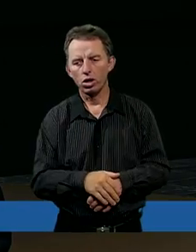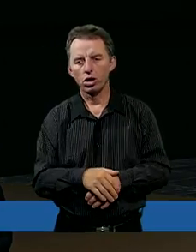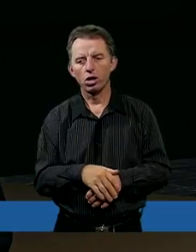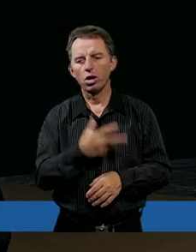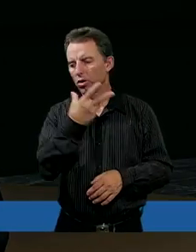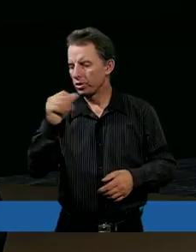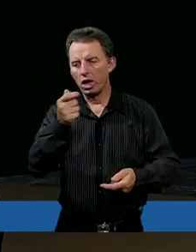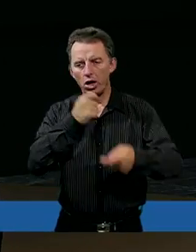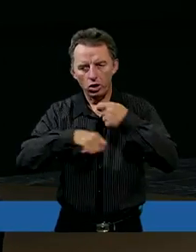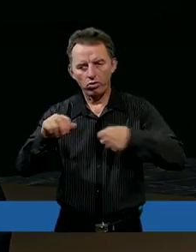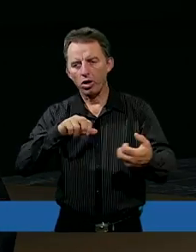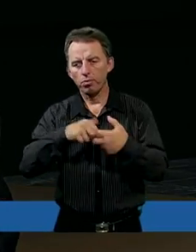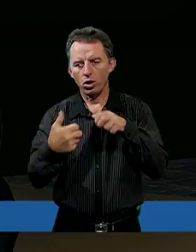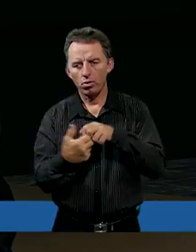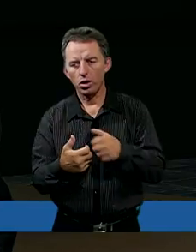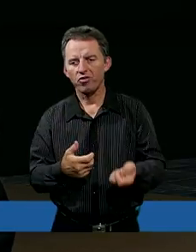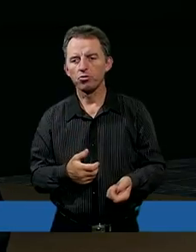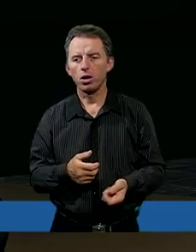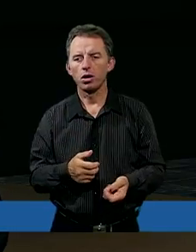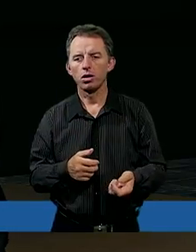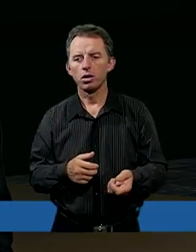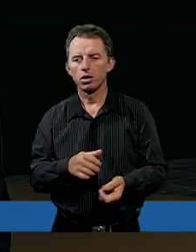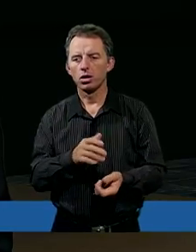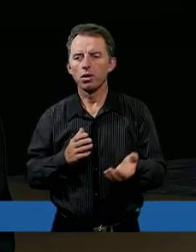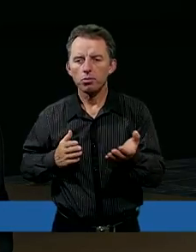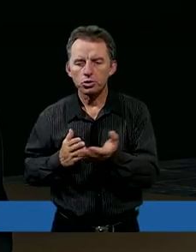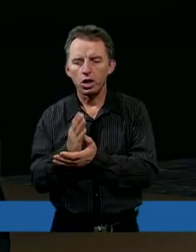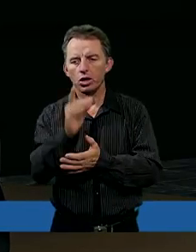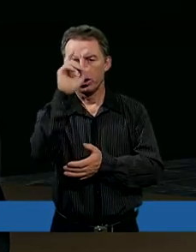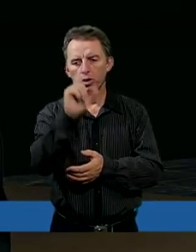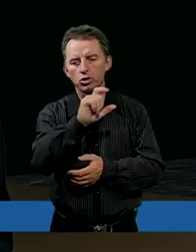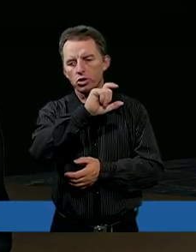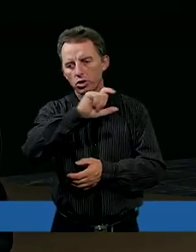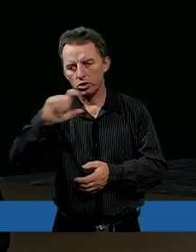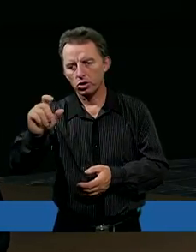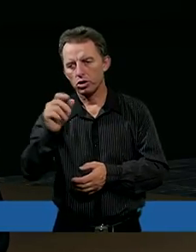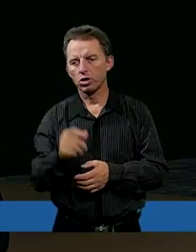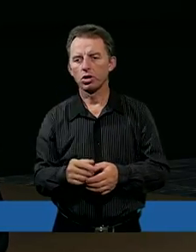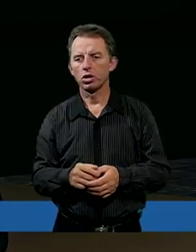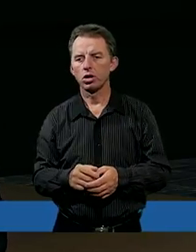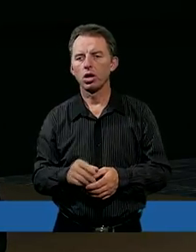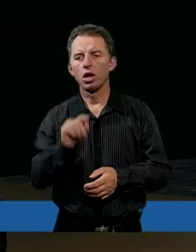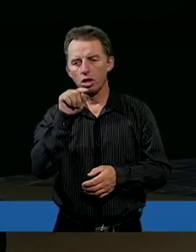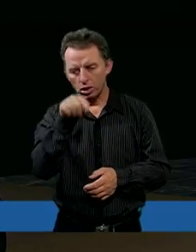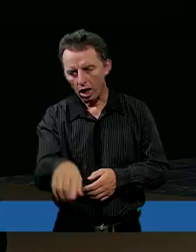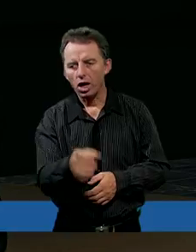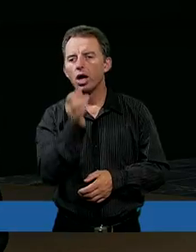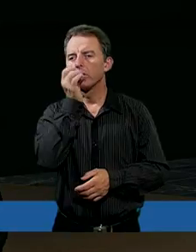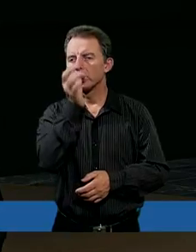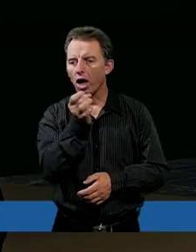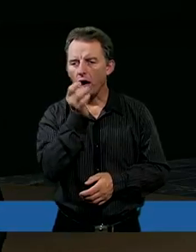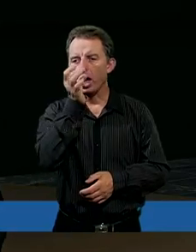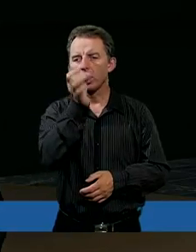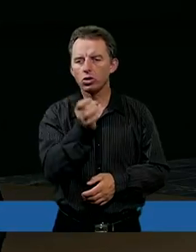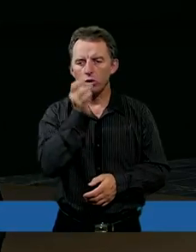nie rozwiązał problemu grzechu przez krzyż Golgoty, to te zarzuty